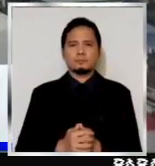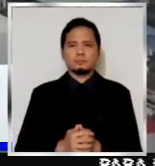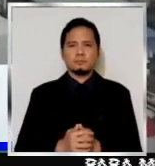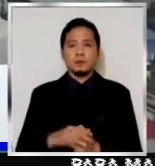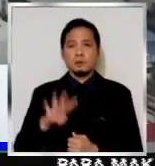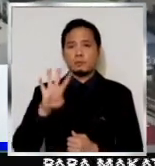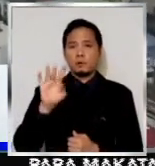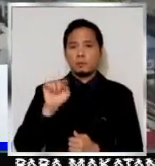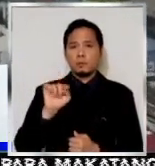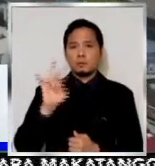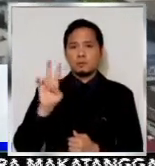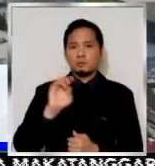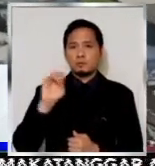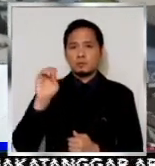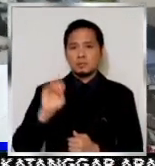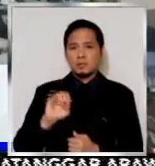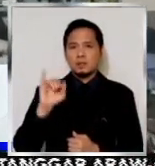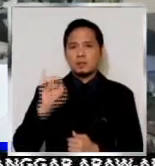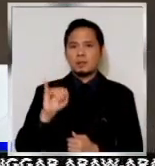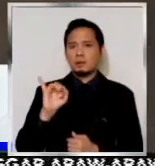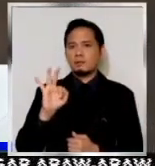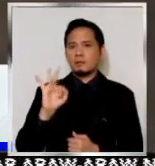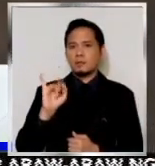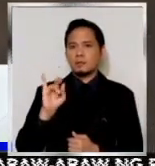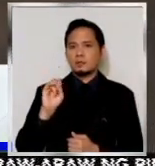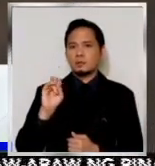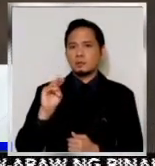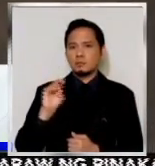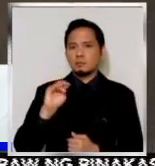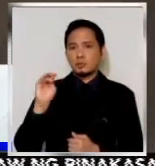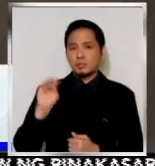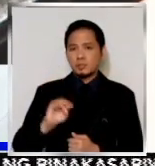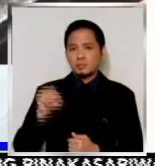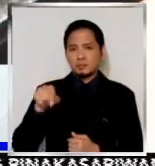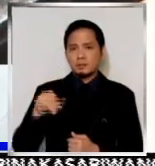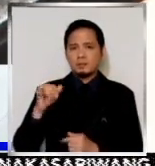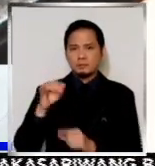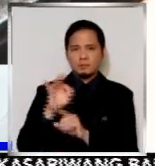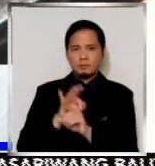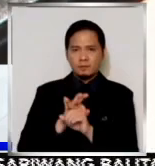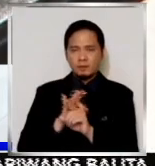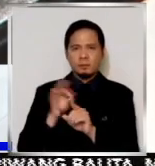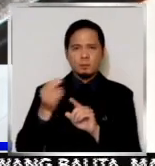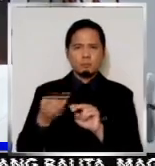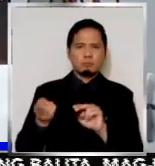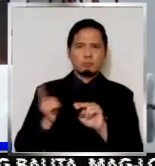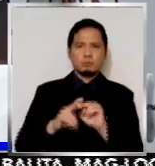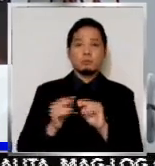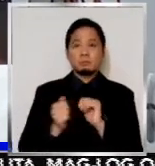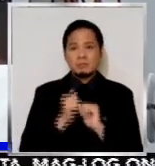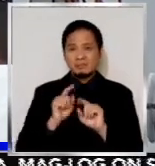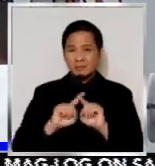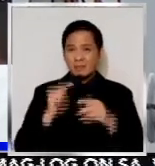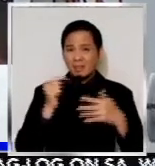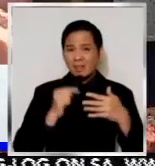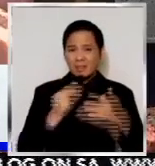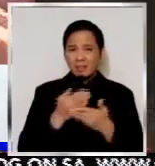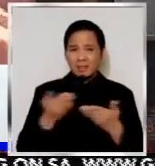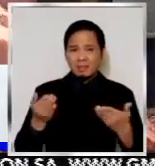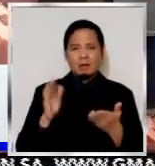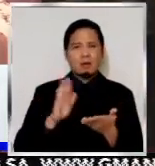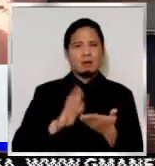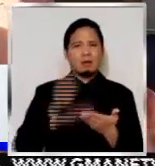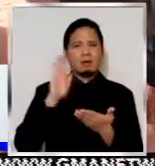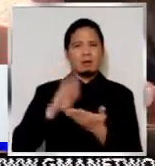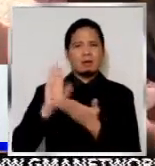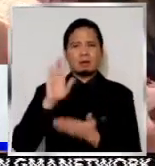4.7% ang inflation rate ng bansa nitong Pebrero, pinakamataas na pagpalo ng presyo ng bilihin sa nakalipas na 2 taon.